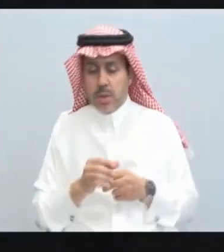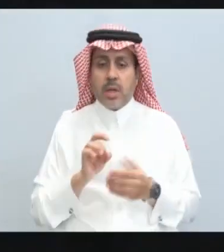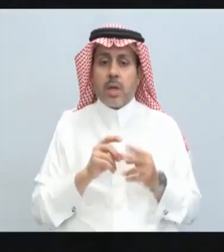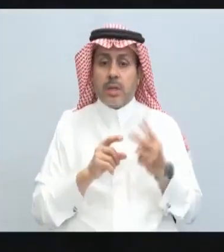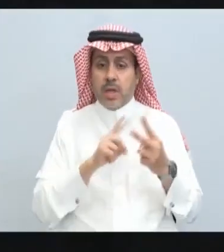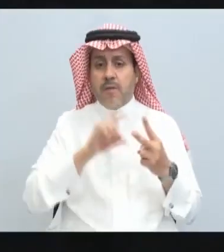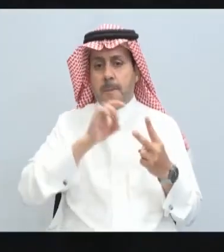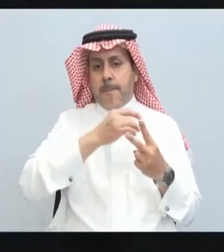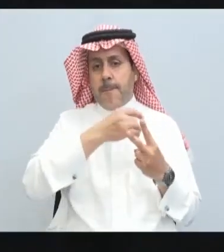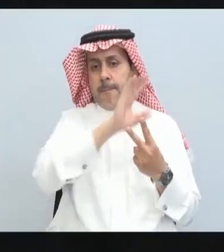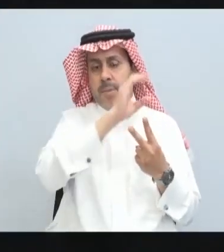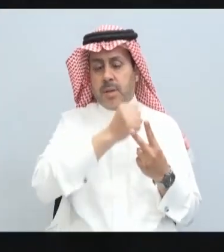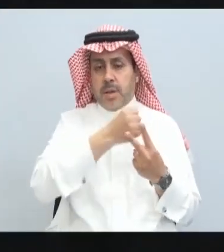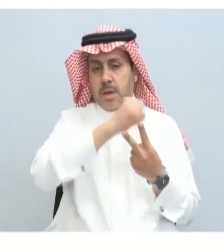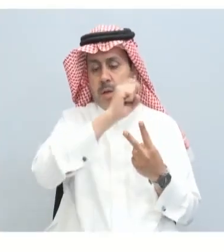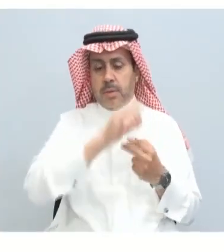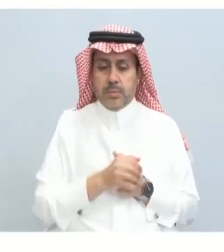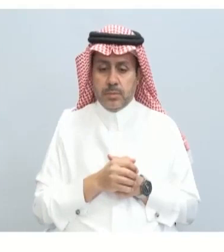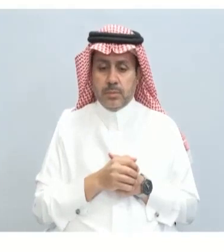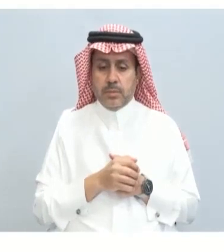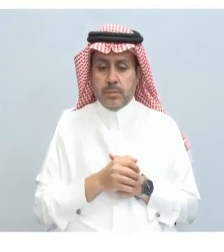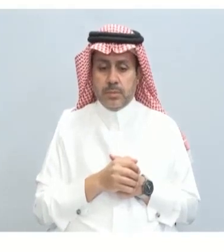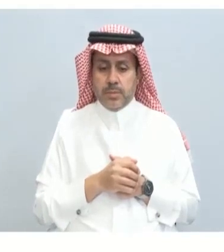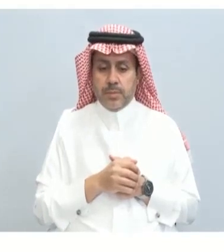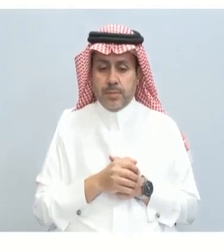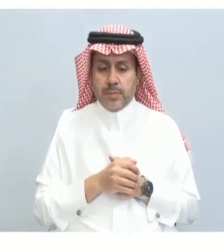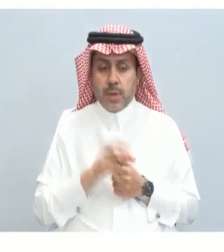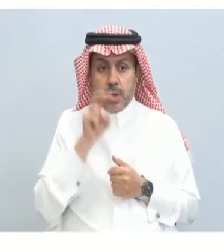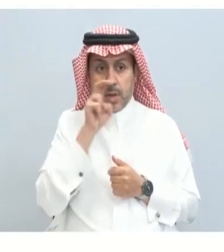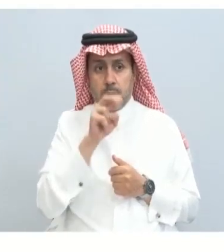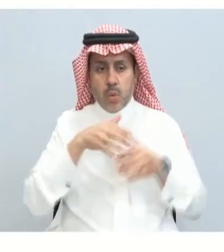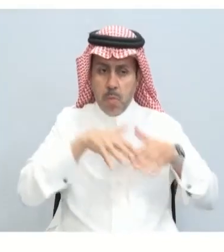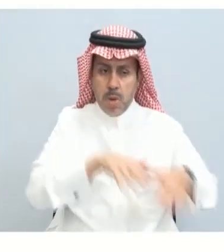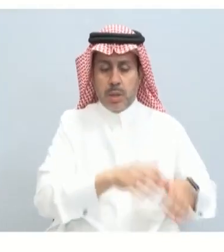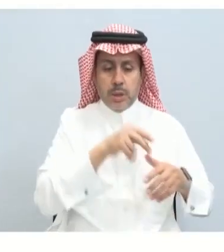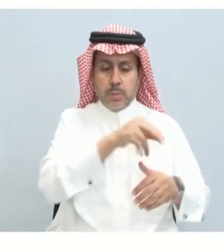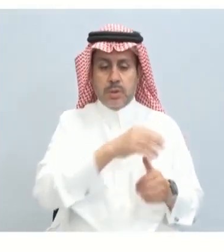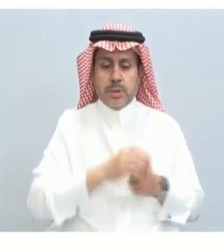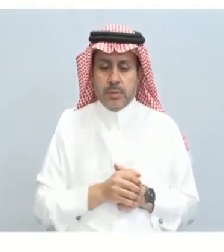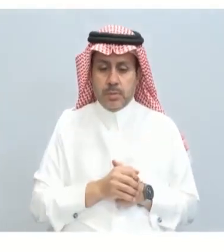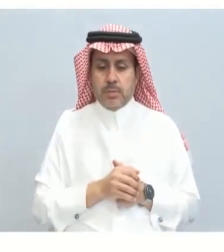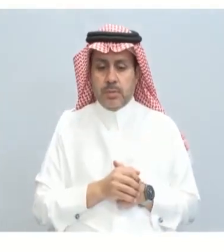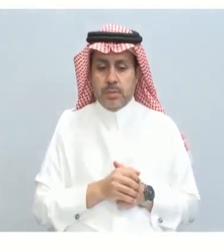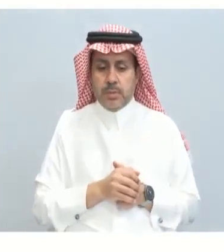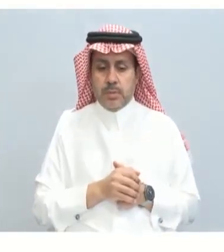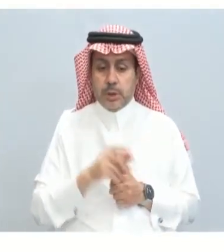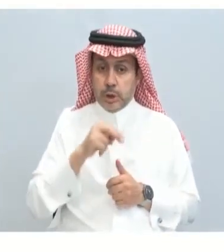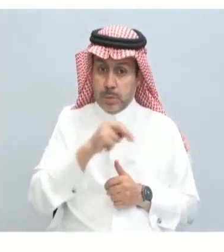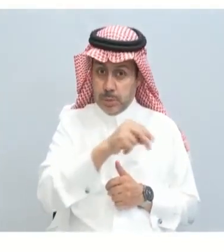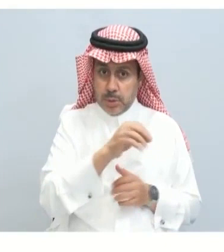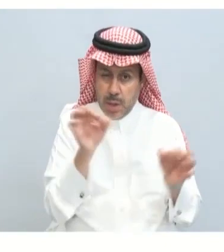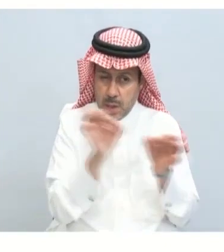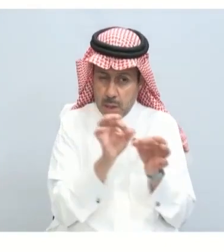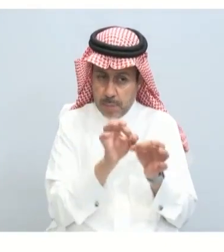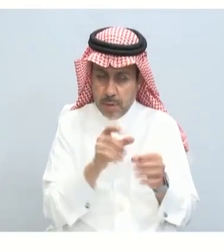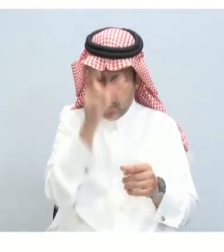وان تبقي طرفا صالحك البحري في جوده مثلا تقول رايت بحرا يمشي يمشي هنا قرينه